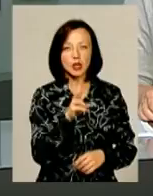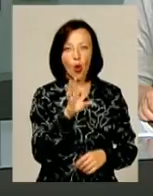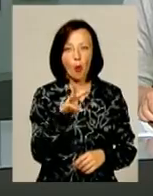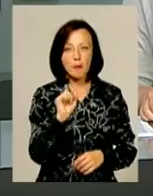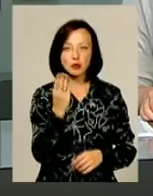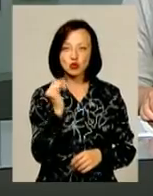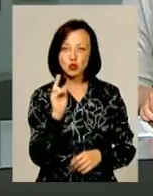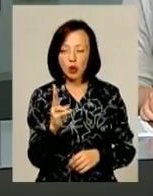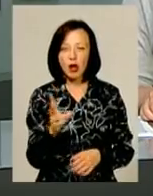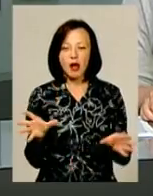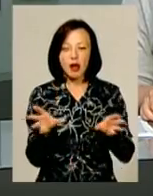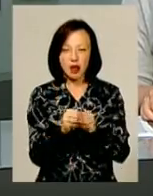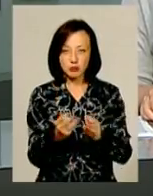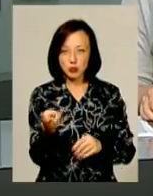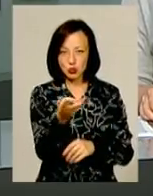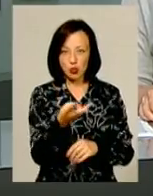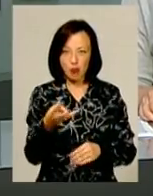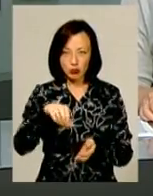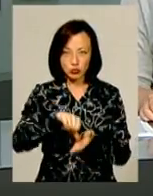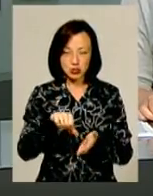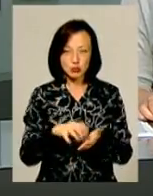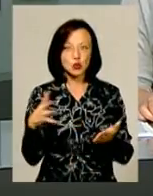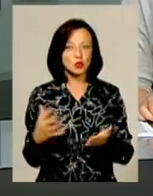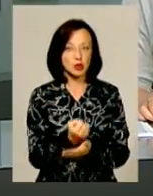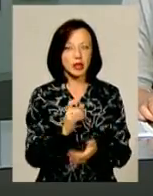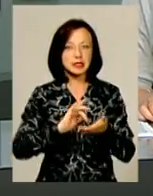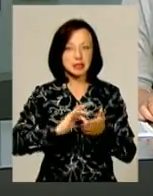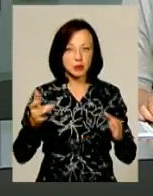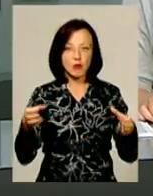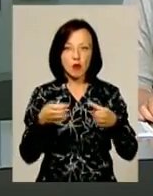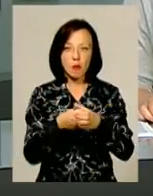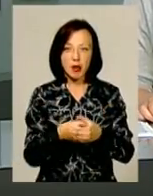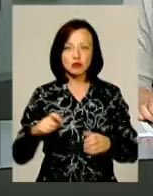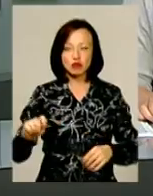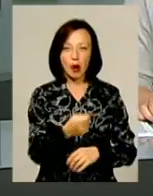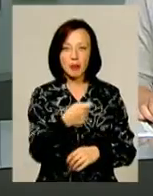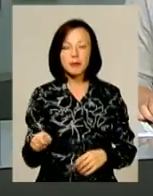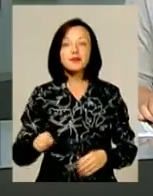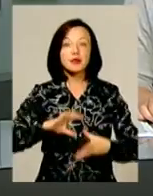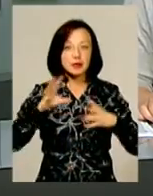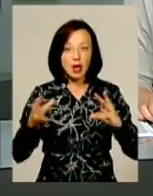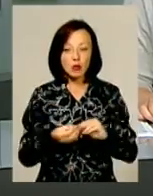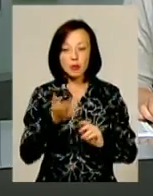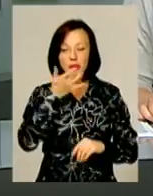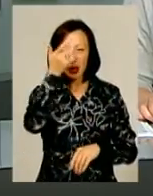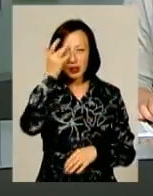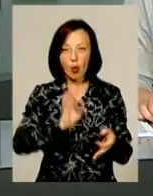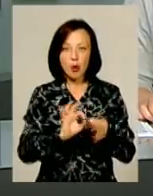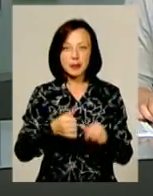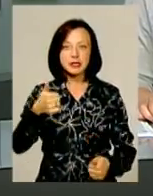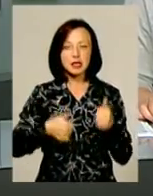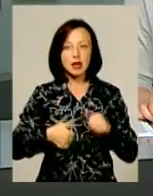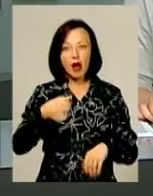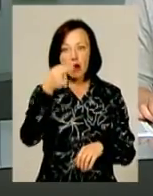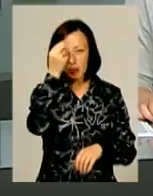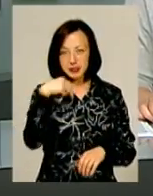із Нетішина, яка разом ще з трьома українками здобула срібло в командній шаблі. Загалом же на літніх Олімпійських іграх в